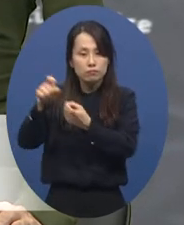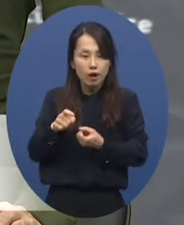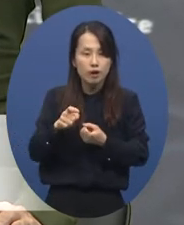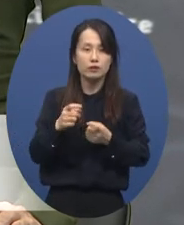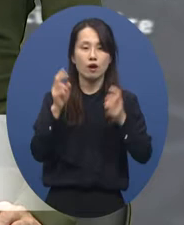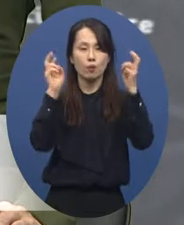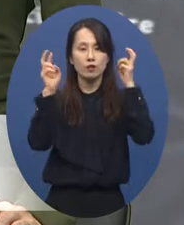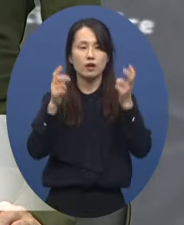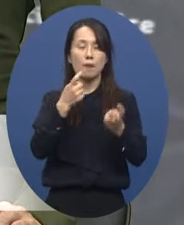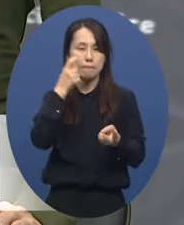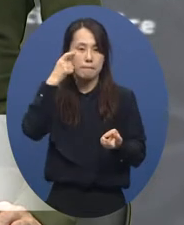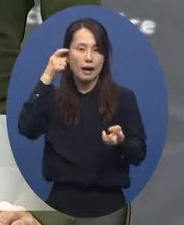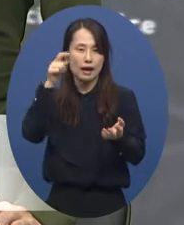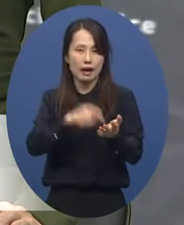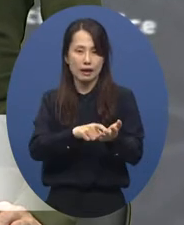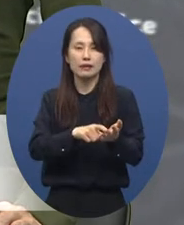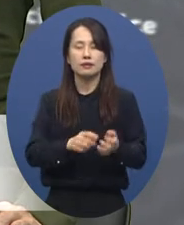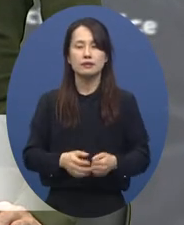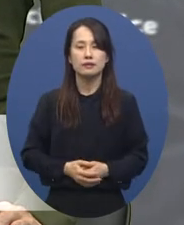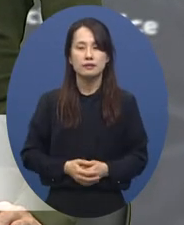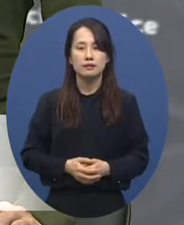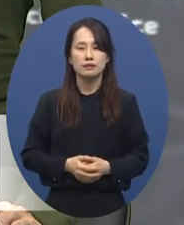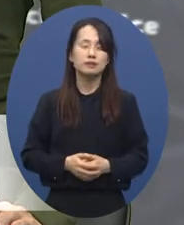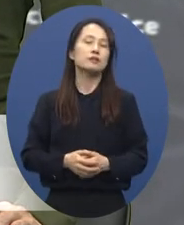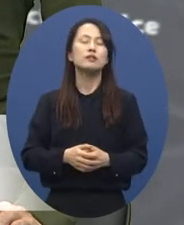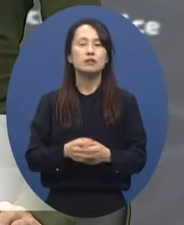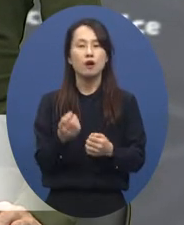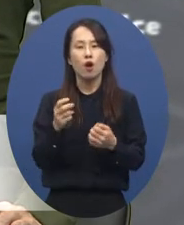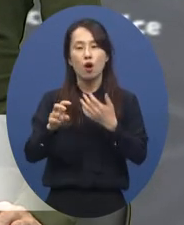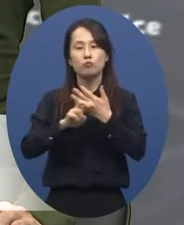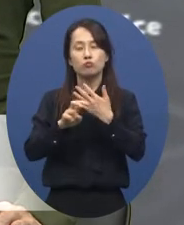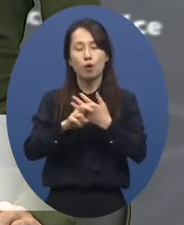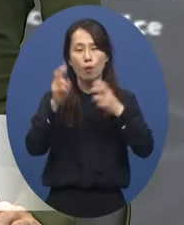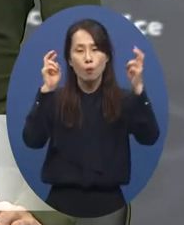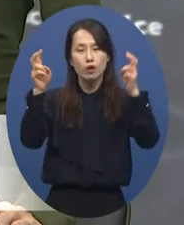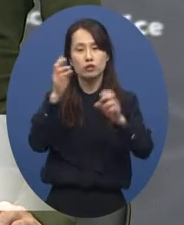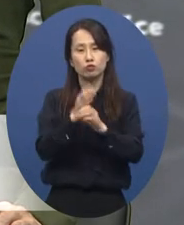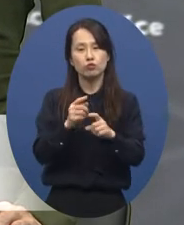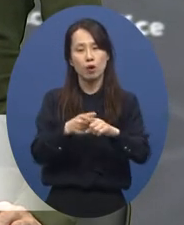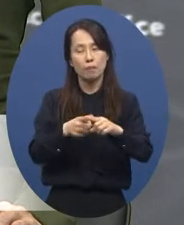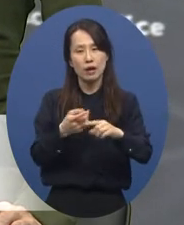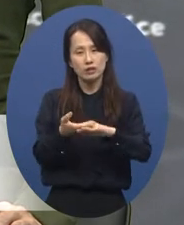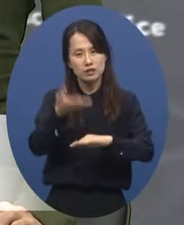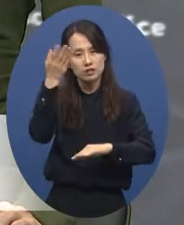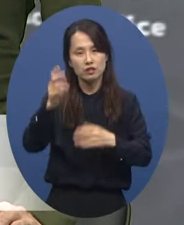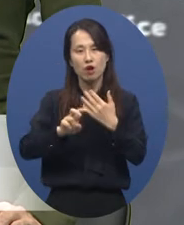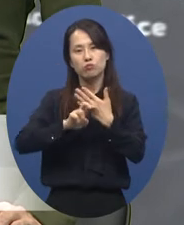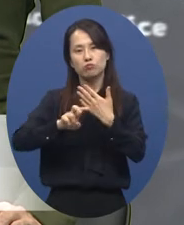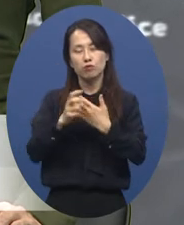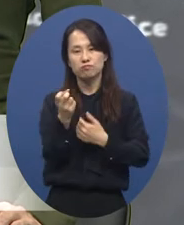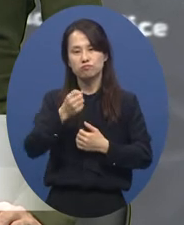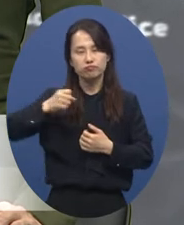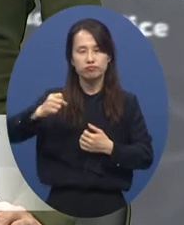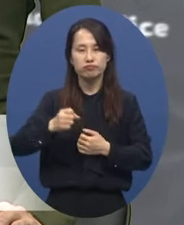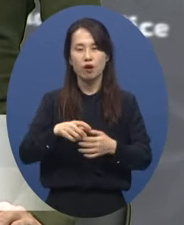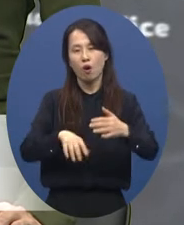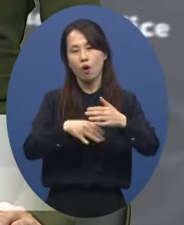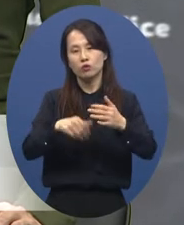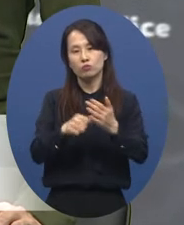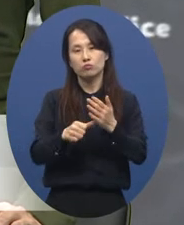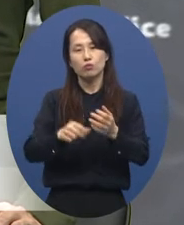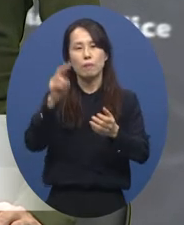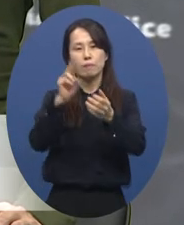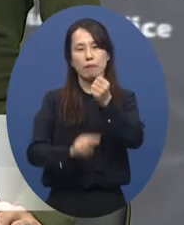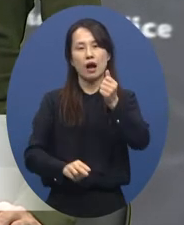경기도 단속망에 걸렸습니다. 단속한 업체 중 무려 절반 이상이 법을 어기고 엉터리 제품을 시중에